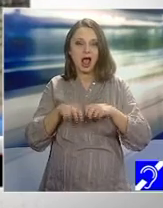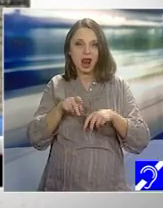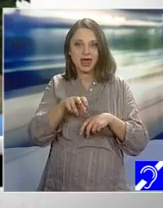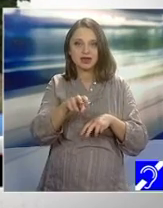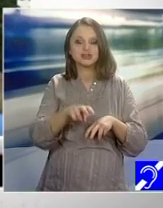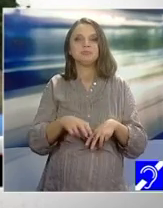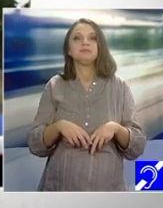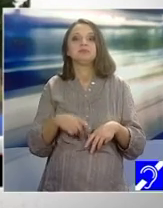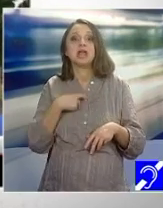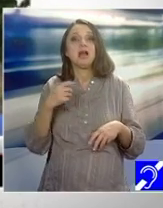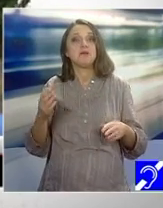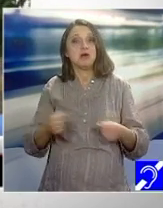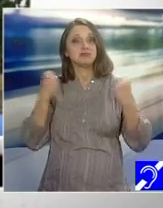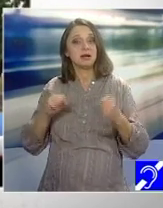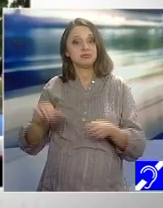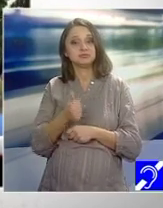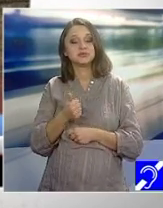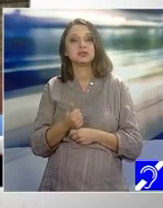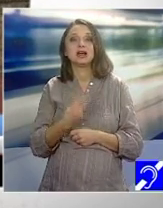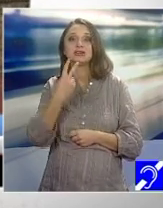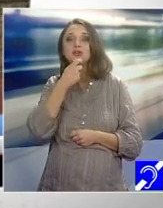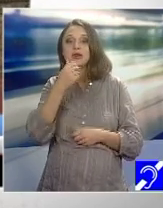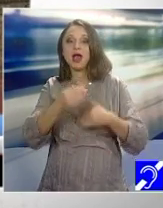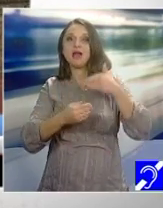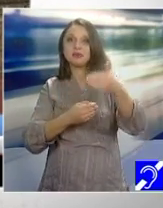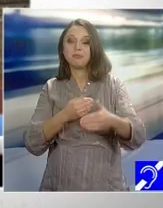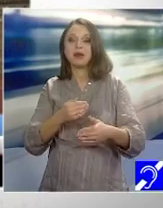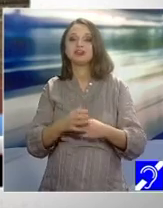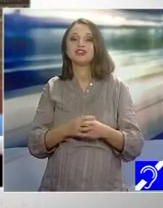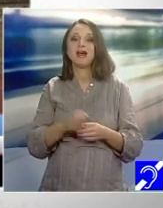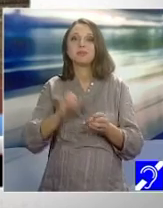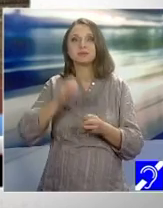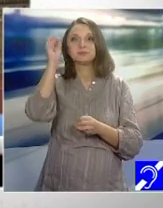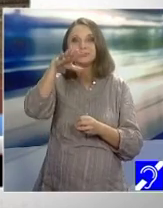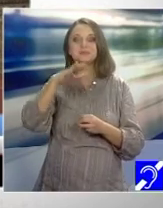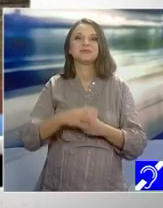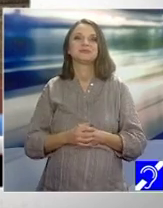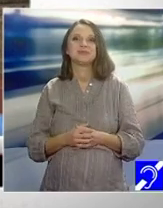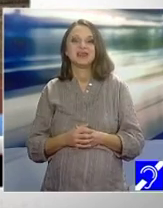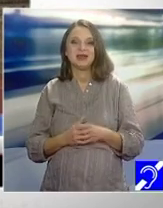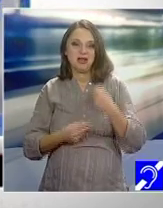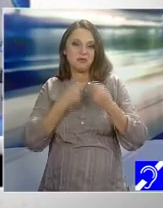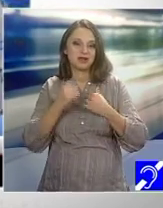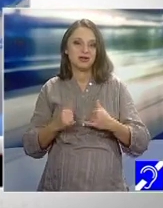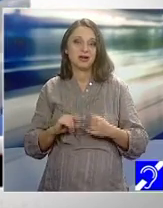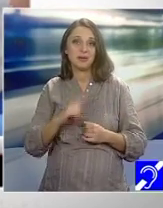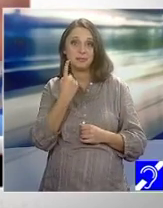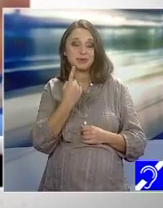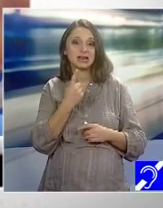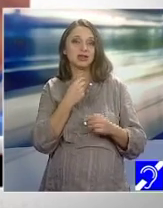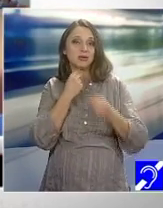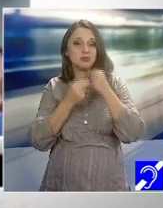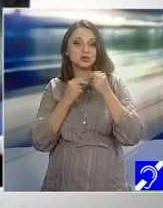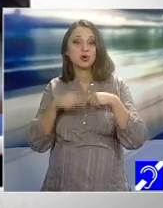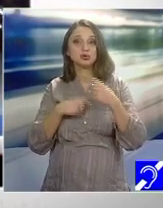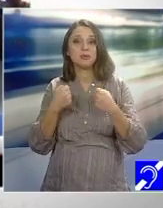reluat antrenamentele și după 2 ani a revenit sub panou, la Steaua Roșie Belgrad. La prima evoluție de după accident, basketbalista a